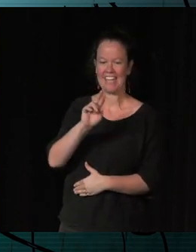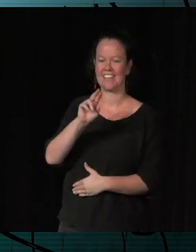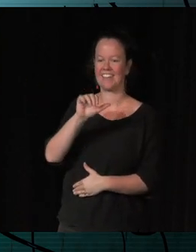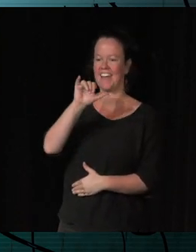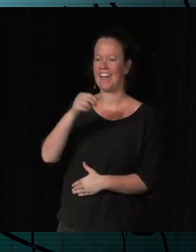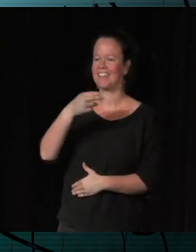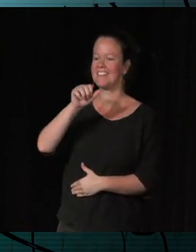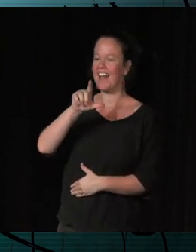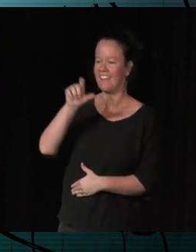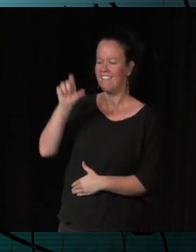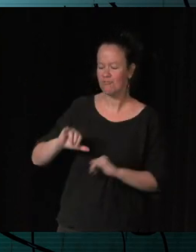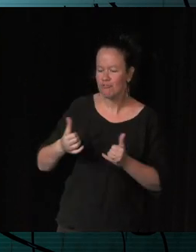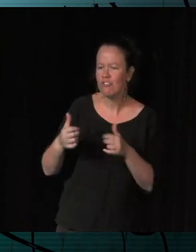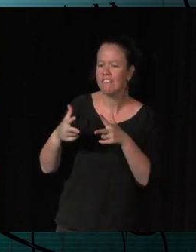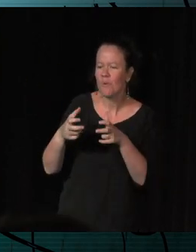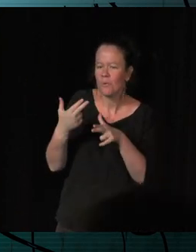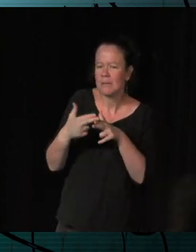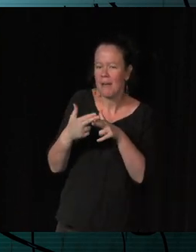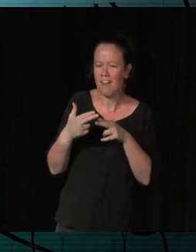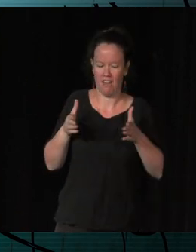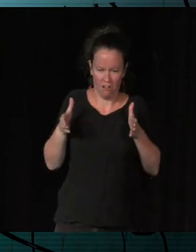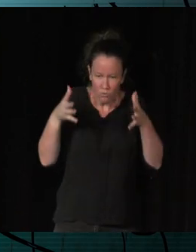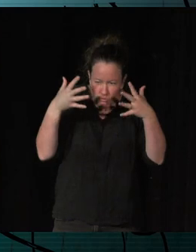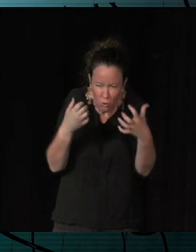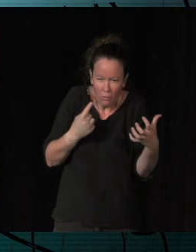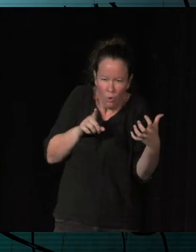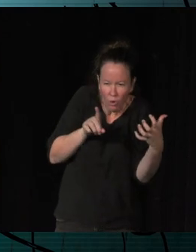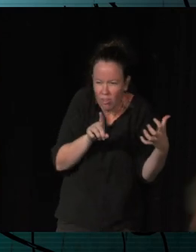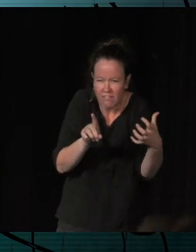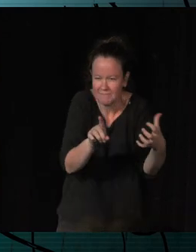de l'ONE in the dark entre autres merci de l'applaudir et Nicolas